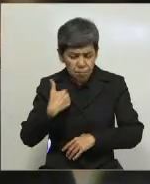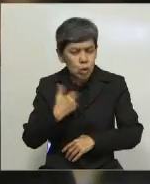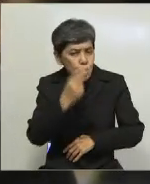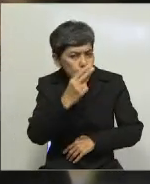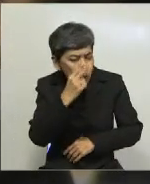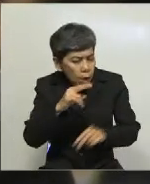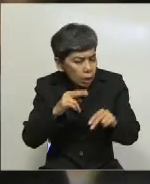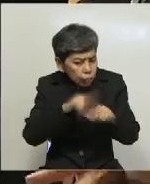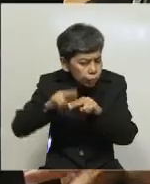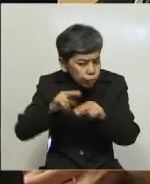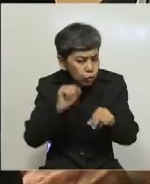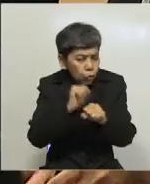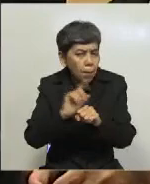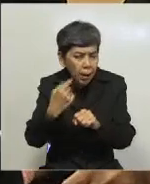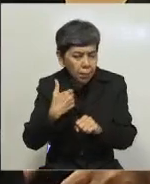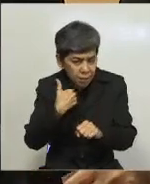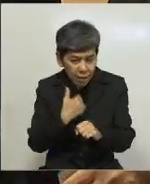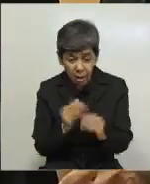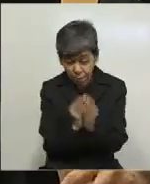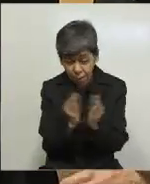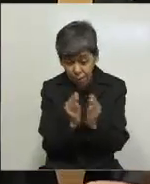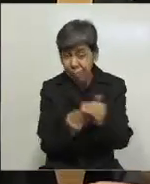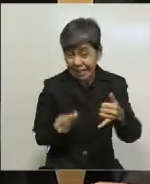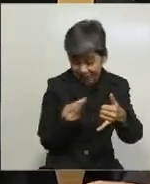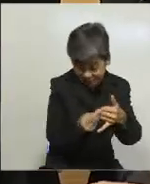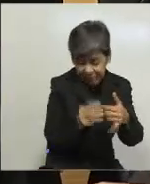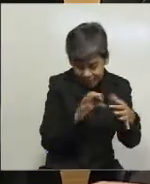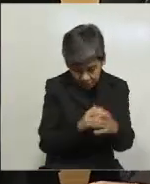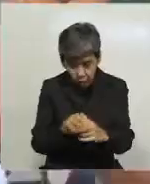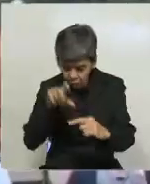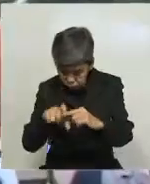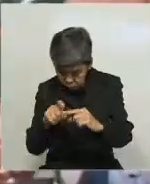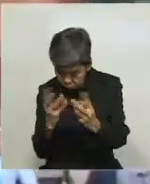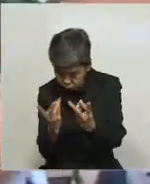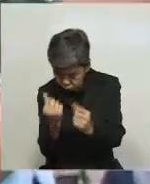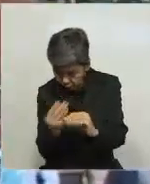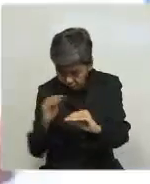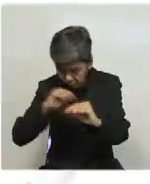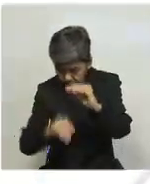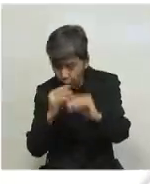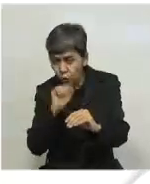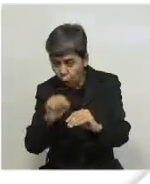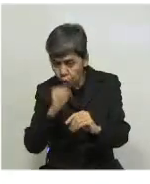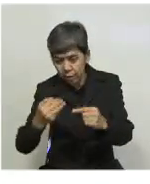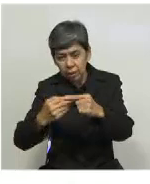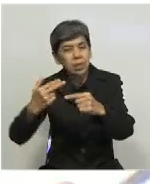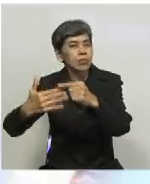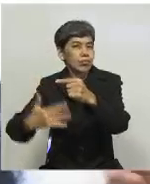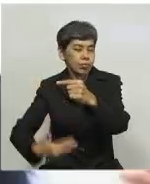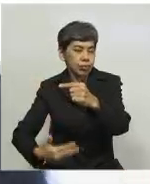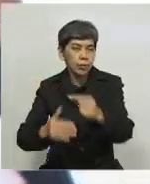ลุ้นได้ที่นั่งส.ส.เพิ่มเพราะทุกคะแนนเสียงจะนำมาคำนวณปรับเพิ่มในส่วนของส.ส.บัญชีราย